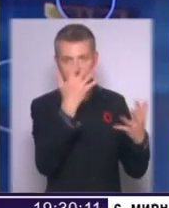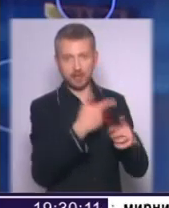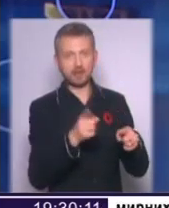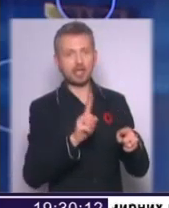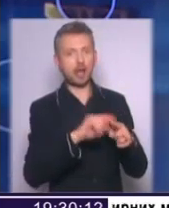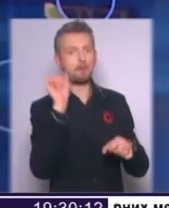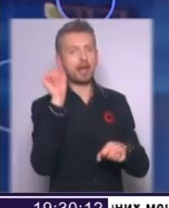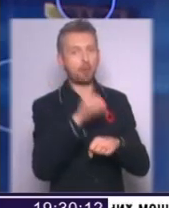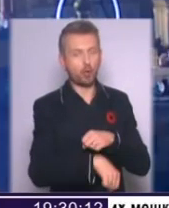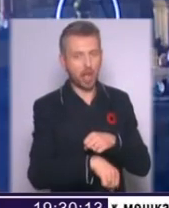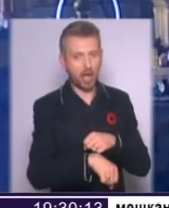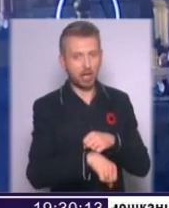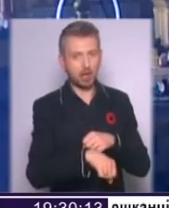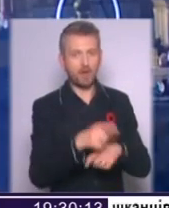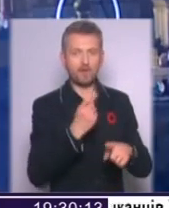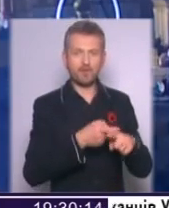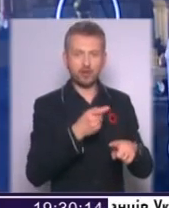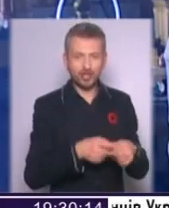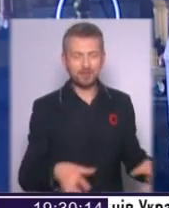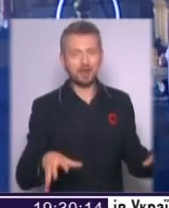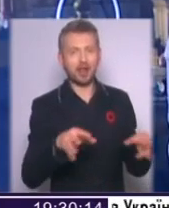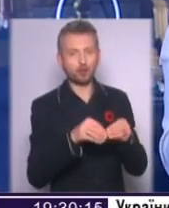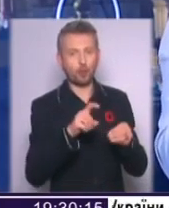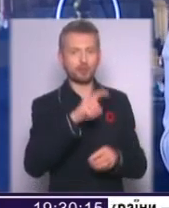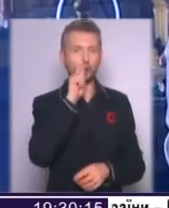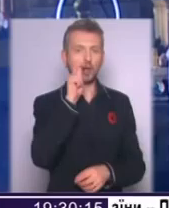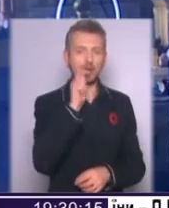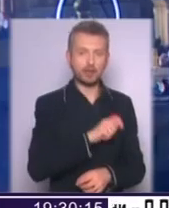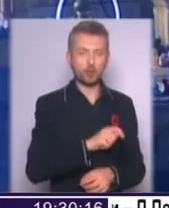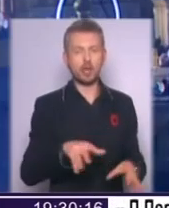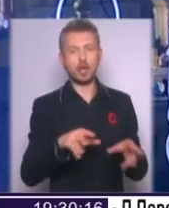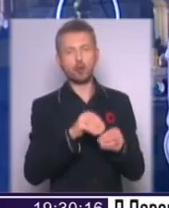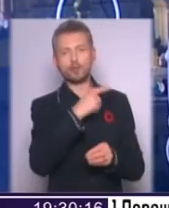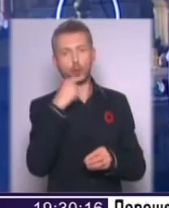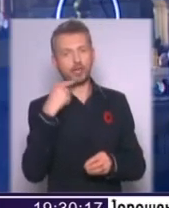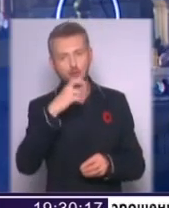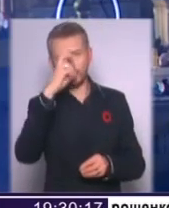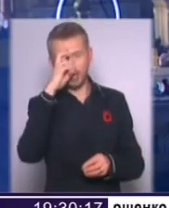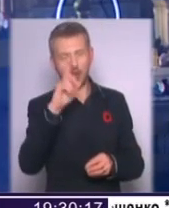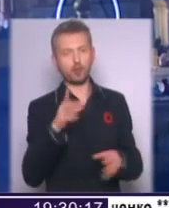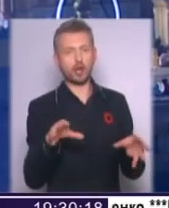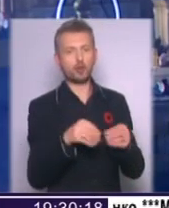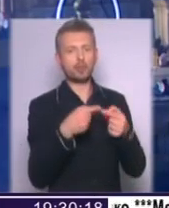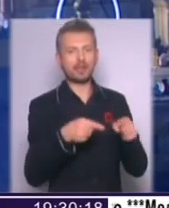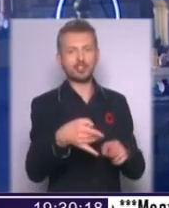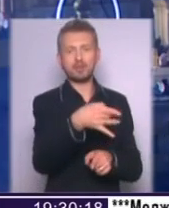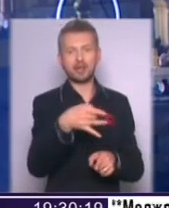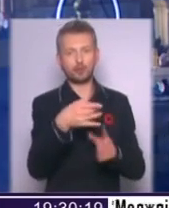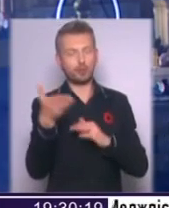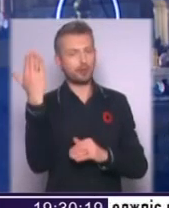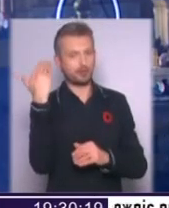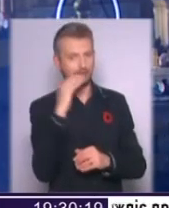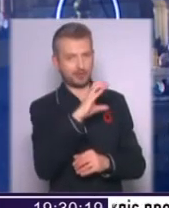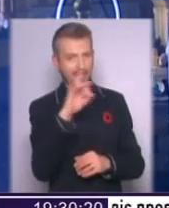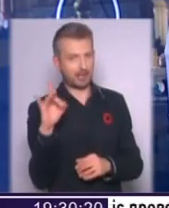перемогла фашизм разом з Україною, з Російською Федерацією, з іншими республіками тодішнього Радянського